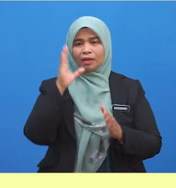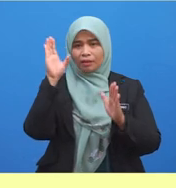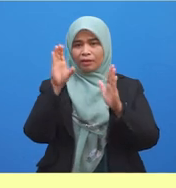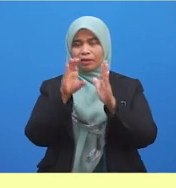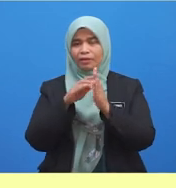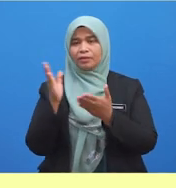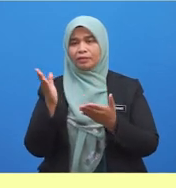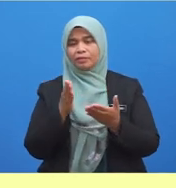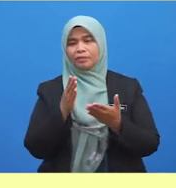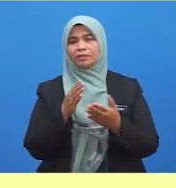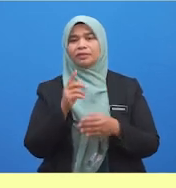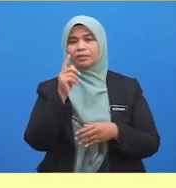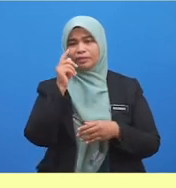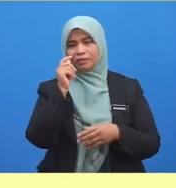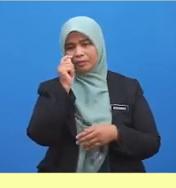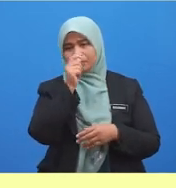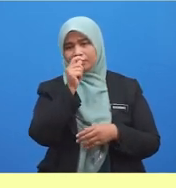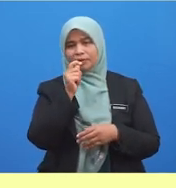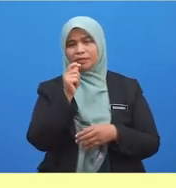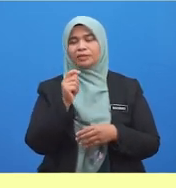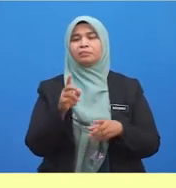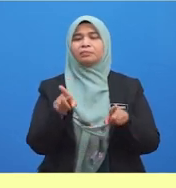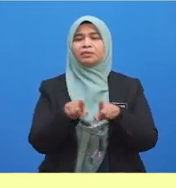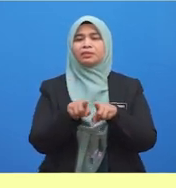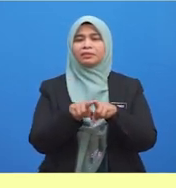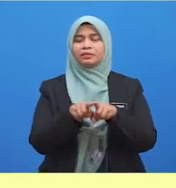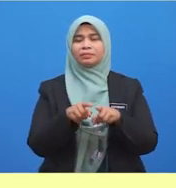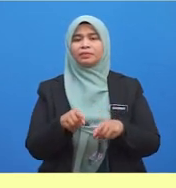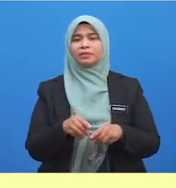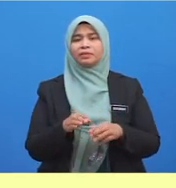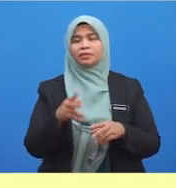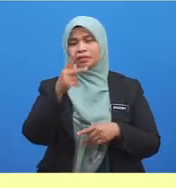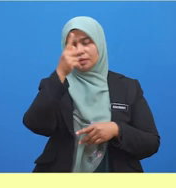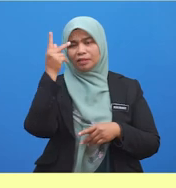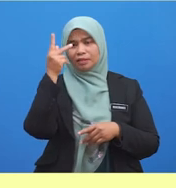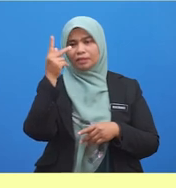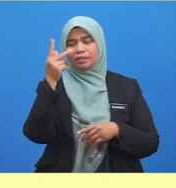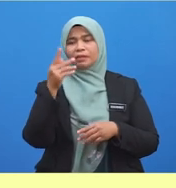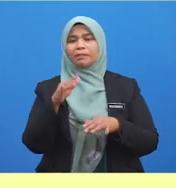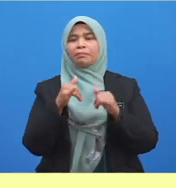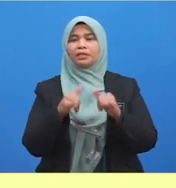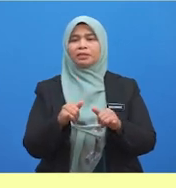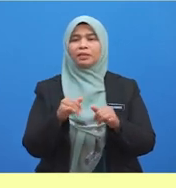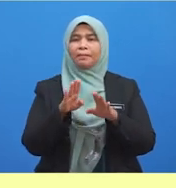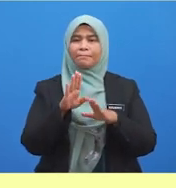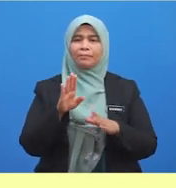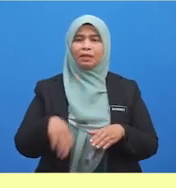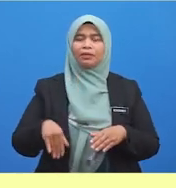kembar masih terikat bersama kerana sentroma masih belum